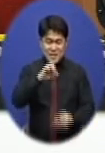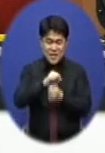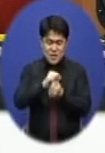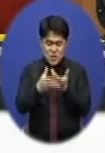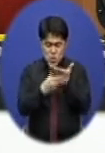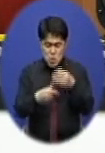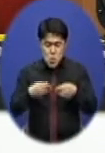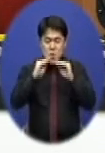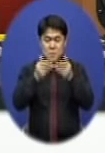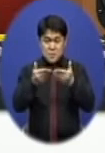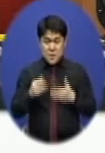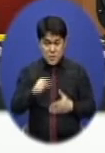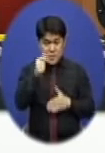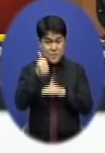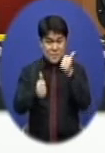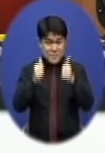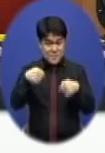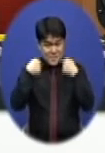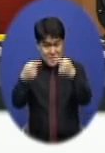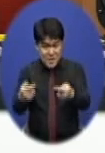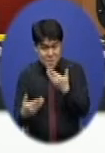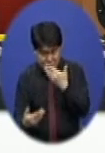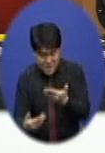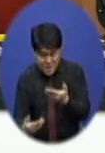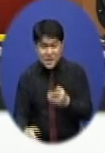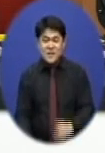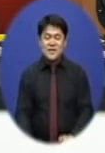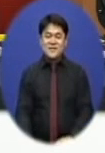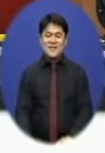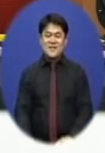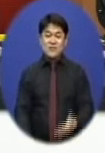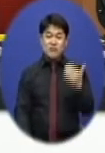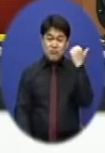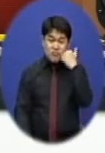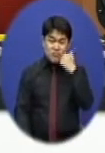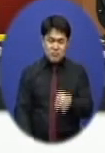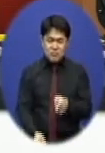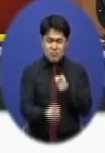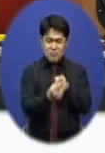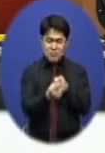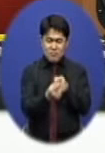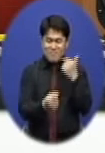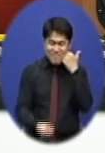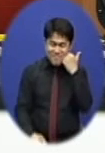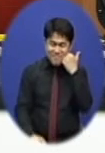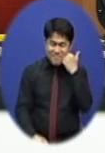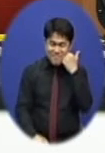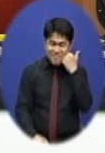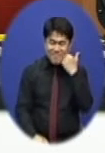받으시고요. 그리고 월말 장원의 결선에 출연하실 자격을 드리겠습니다. 자, 오늘 화요일 장원